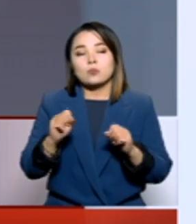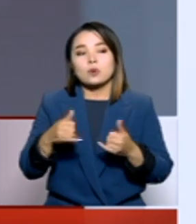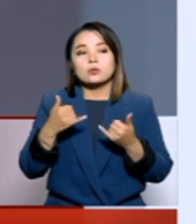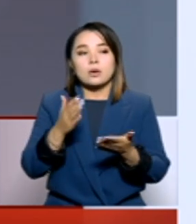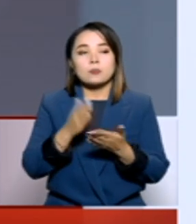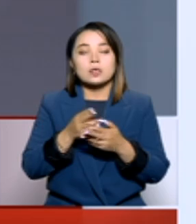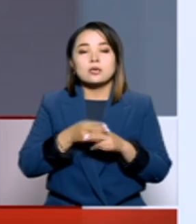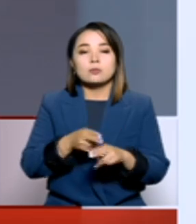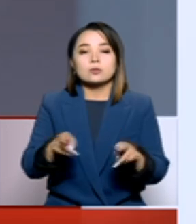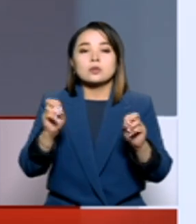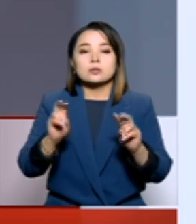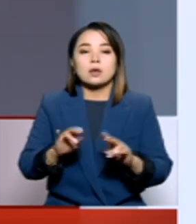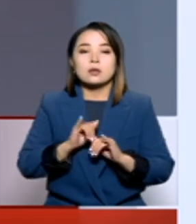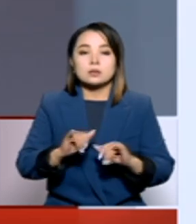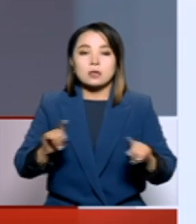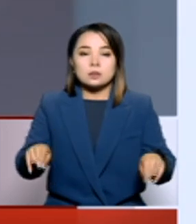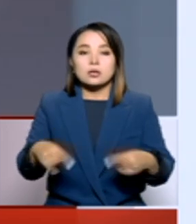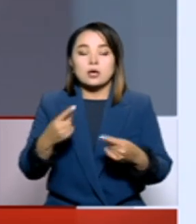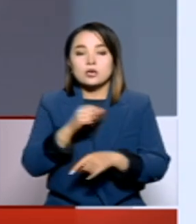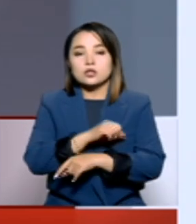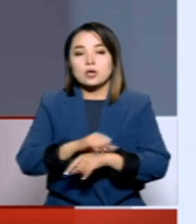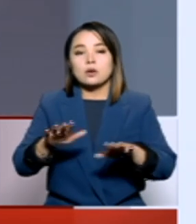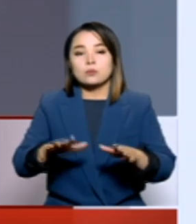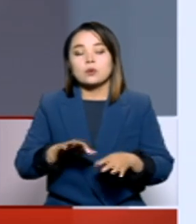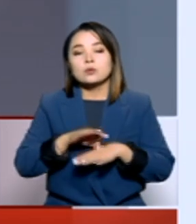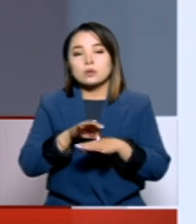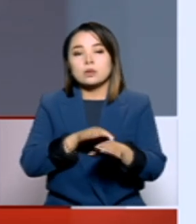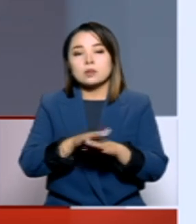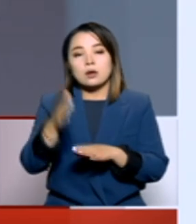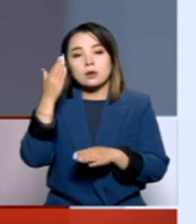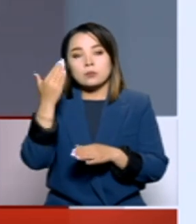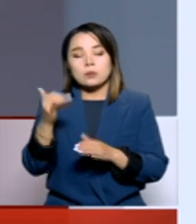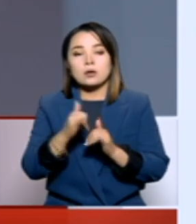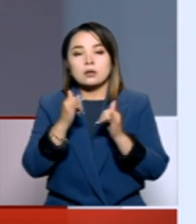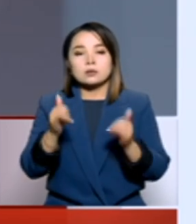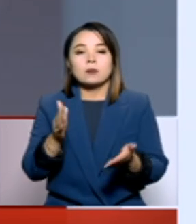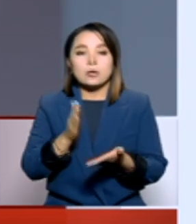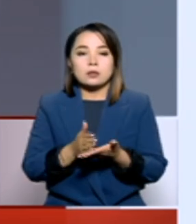береді. Темір жолды жандандыру шекаралық өткелдердің өткізу қабілетін арттырады.